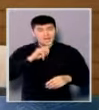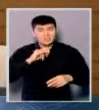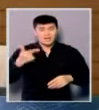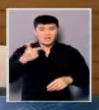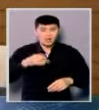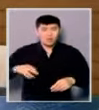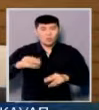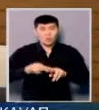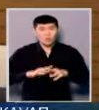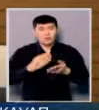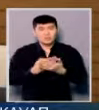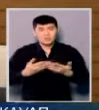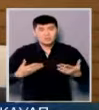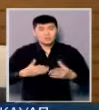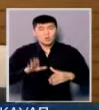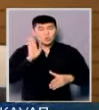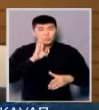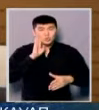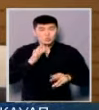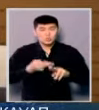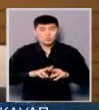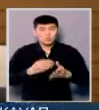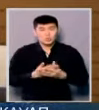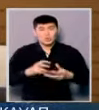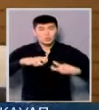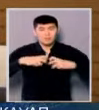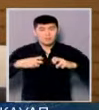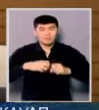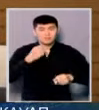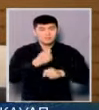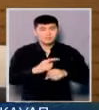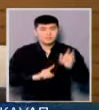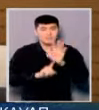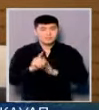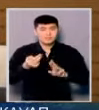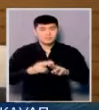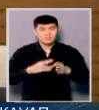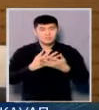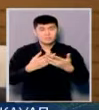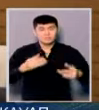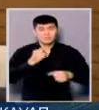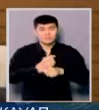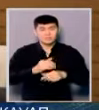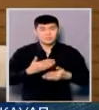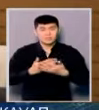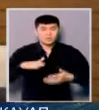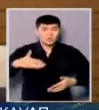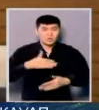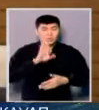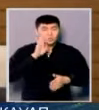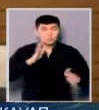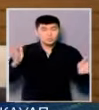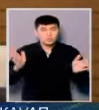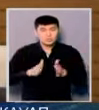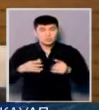Атырау облыстарындағы елді мекендерді сумен қамту проблемаларына келді. Шектеулі шабындықтар мен жайылымдардың шөлейттенуі